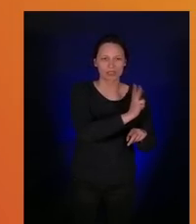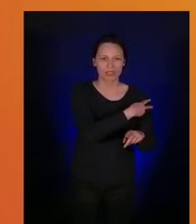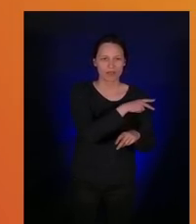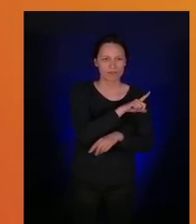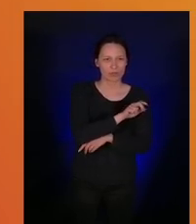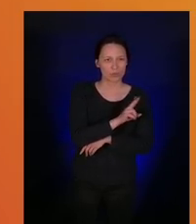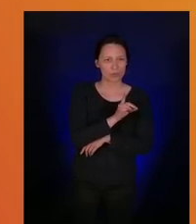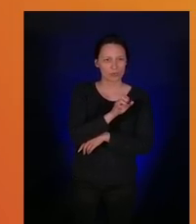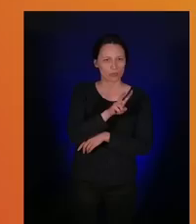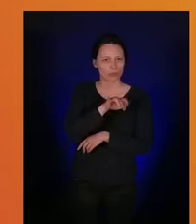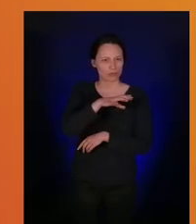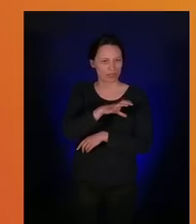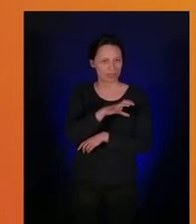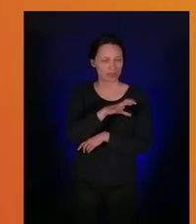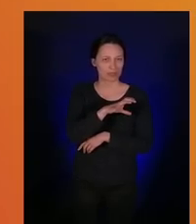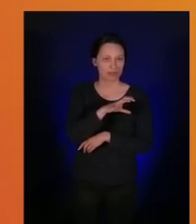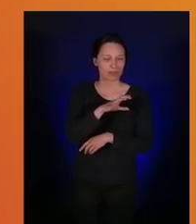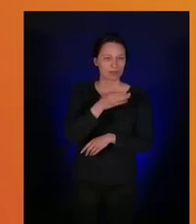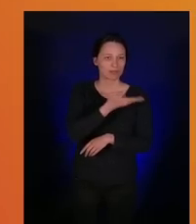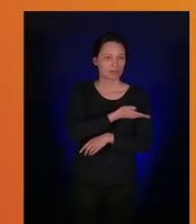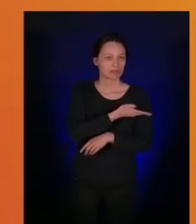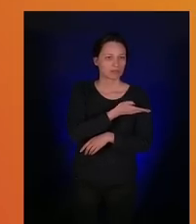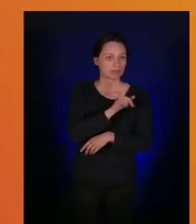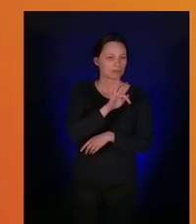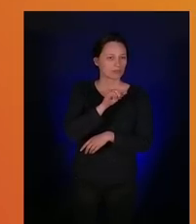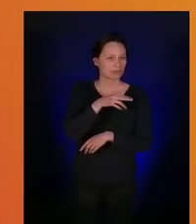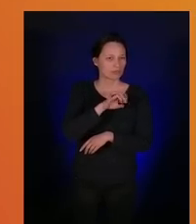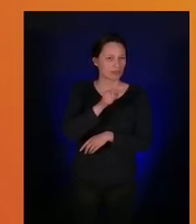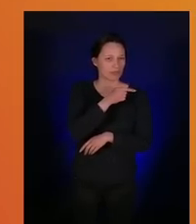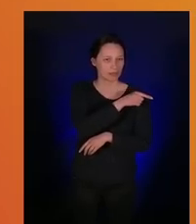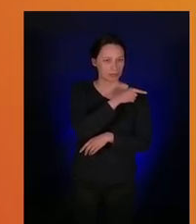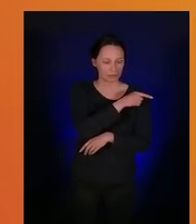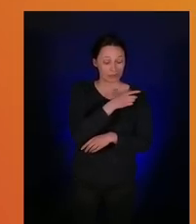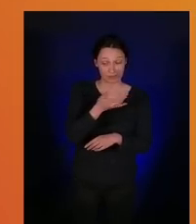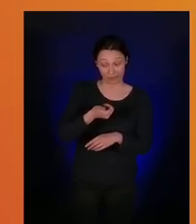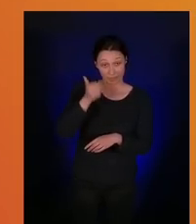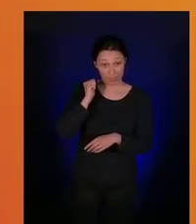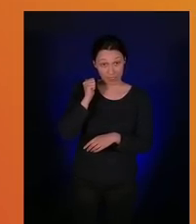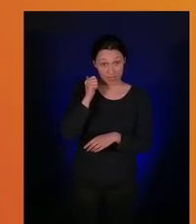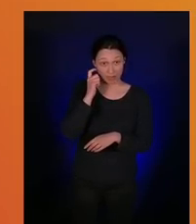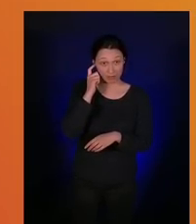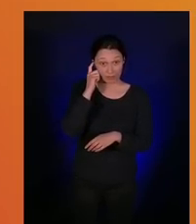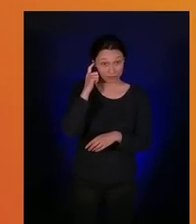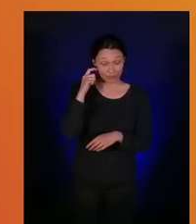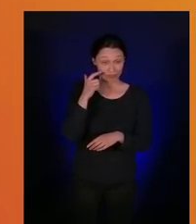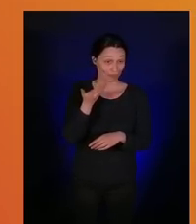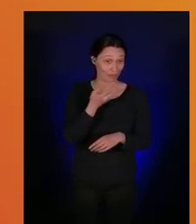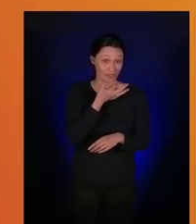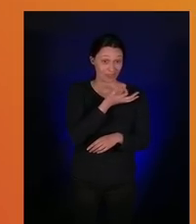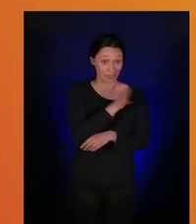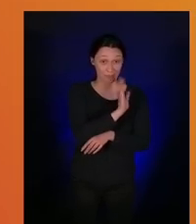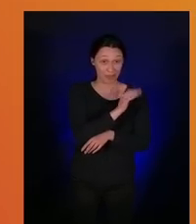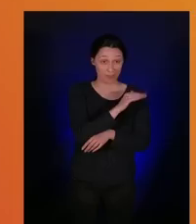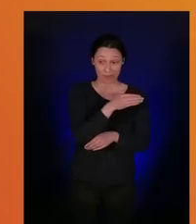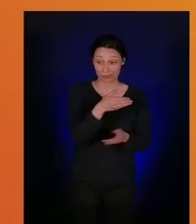un des rédacteurs du Peuple, Ludovic Finet, a été congédié hier. On lui a demandé de rentrer à Montreuil, tout